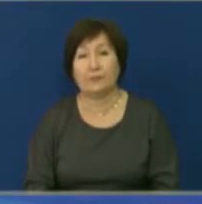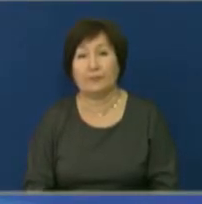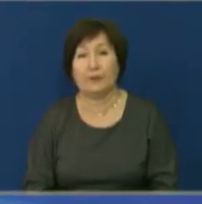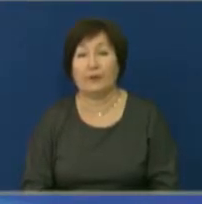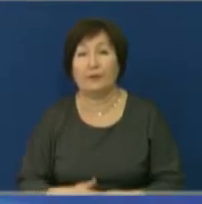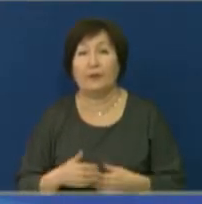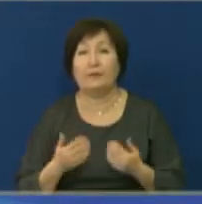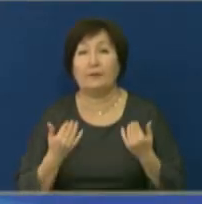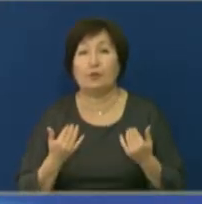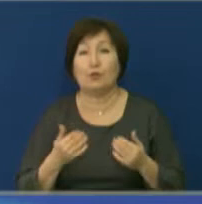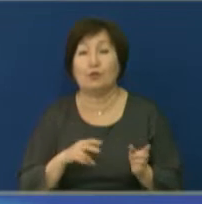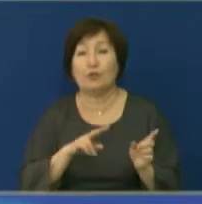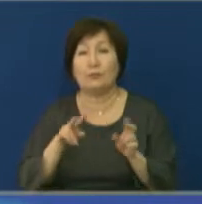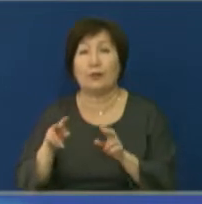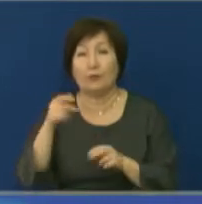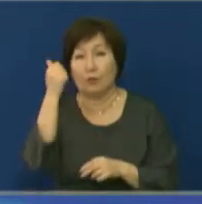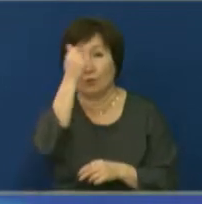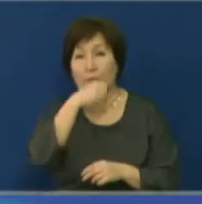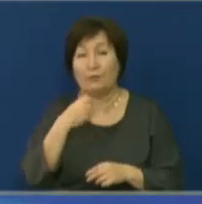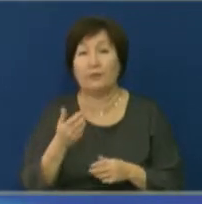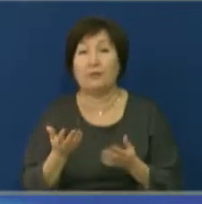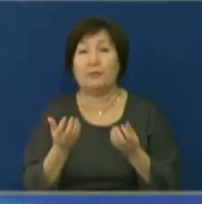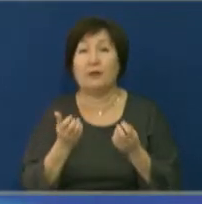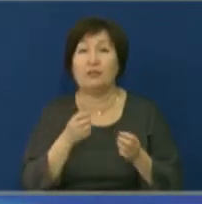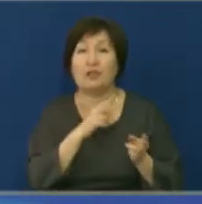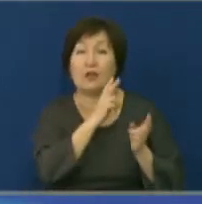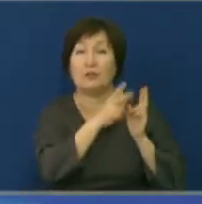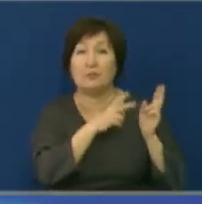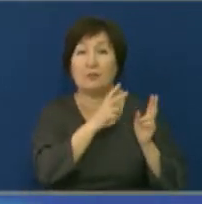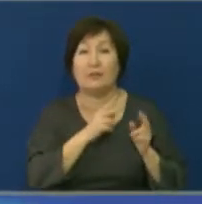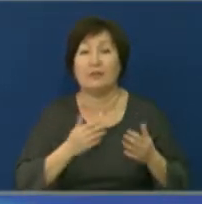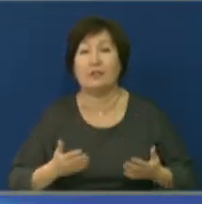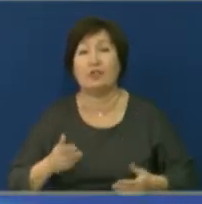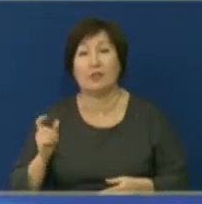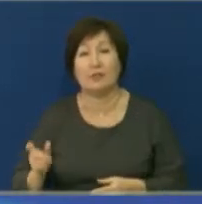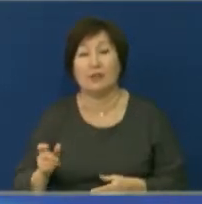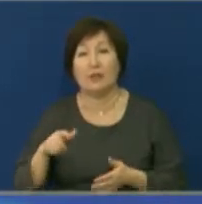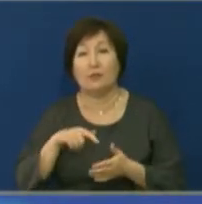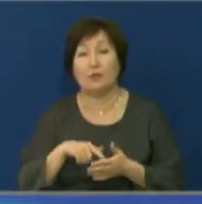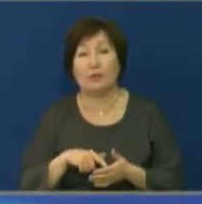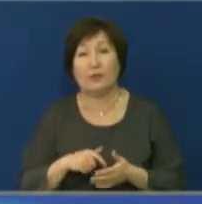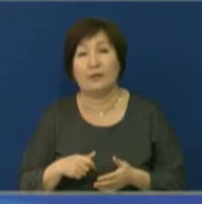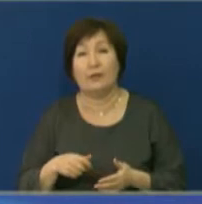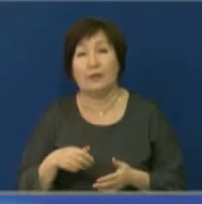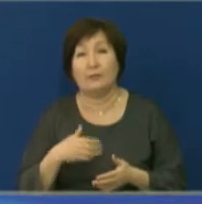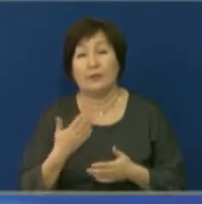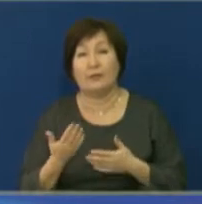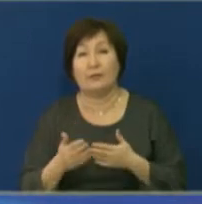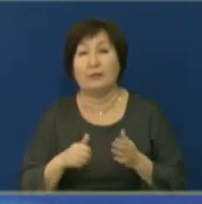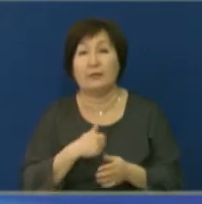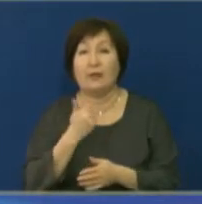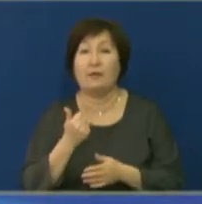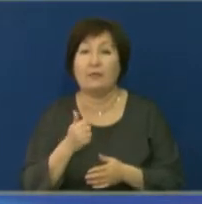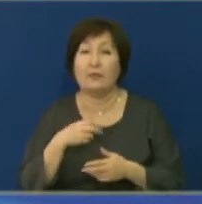В текущем году, принимая во внимание жалобы горожан, в ряде улиц проводятся ремонтные работы. Приоритет отдается тем дорогам, которые с годами